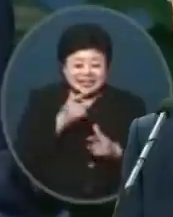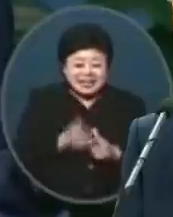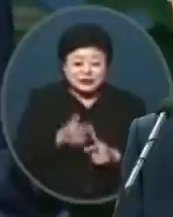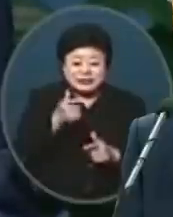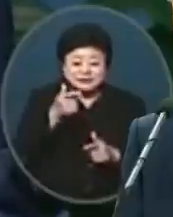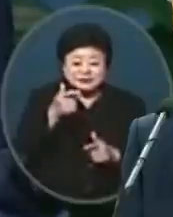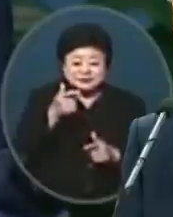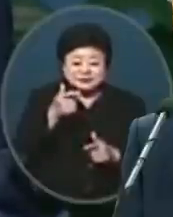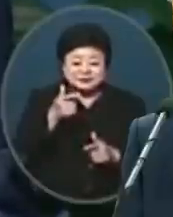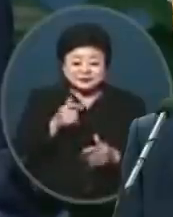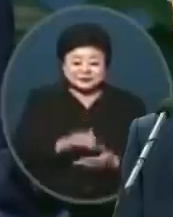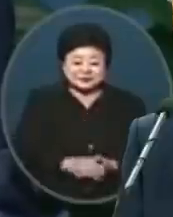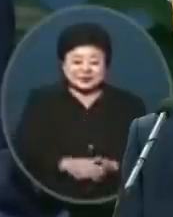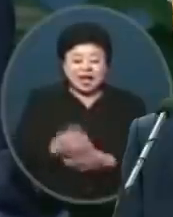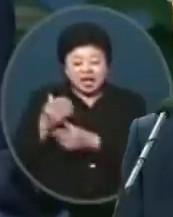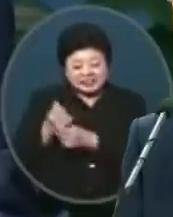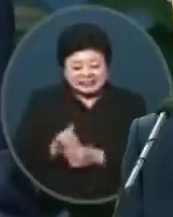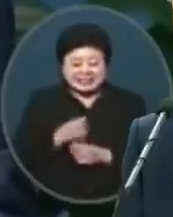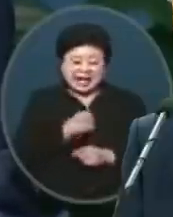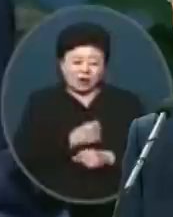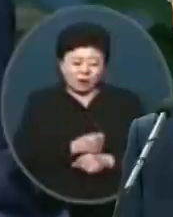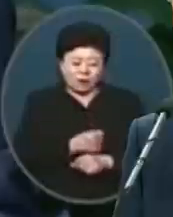예수님을 의지하고